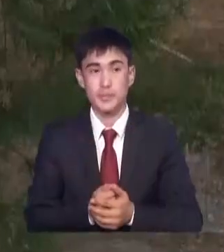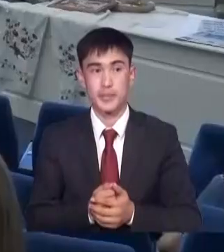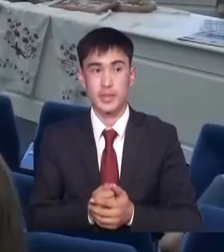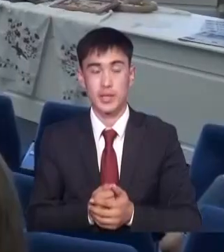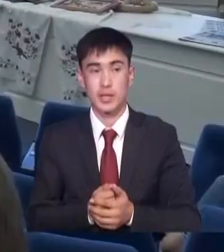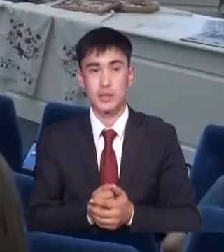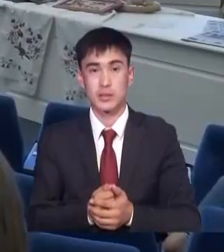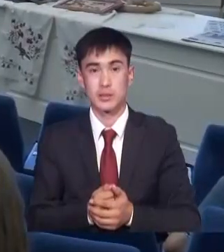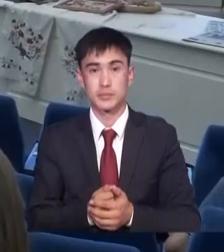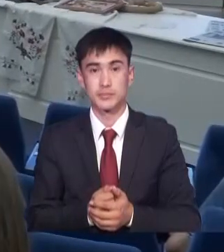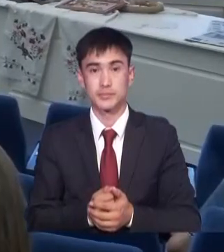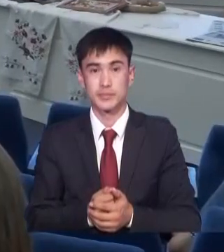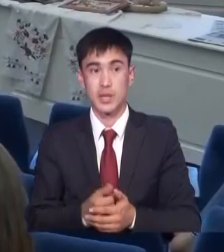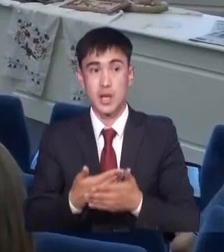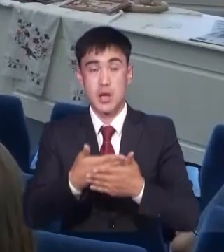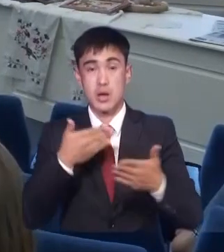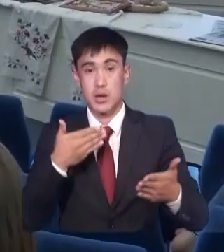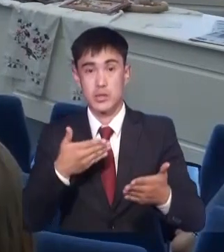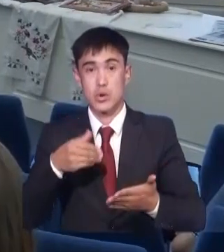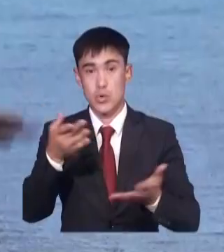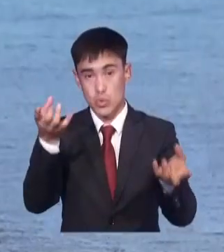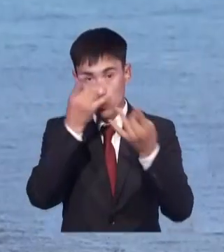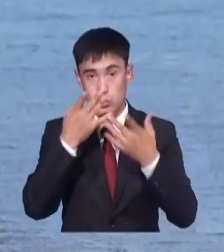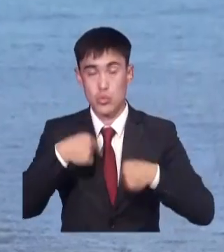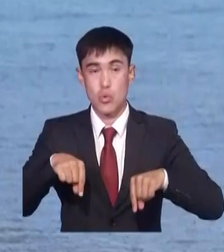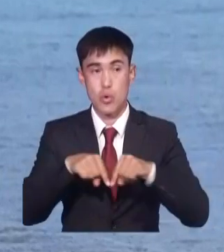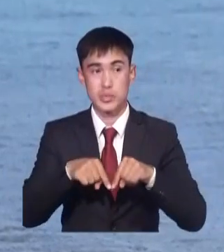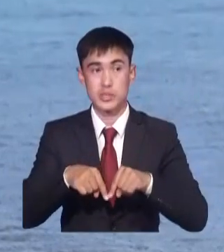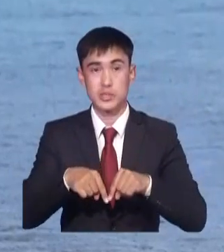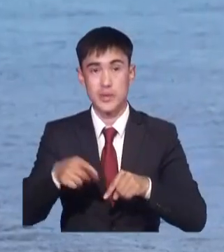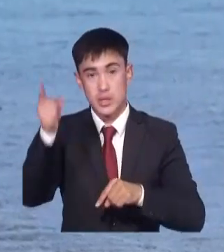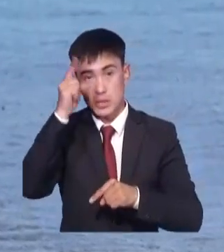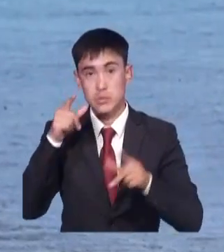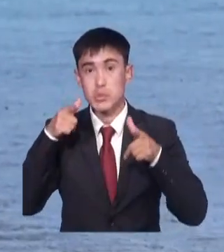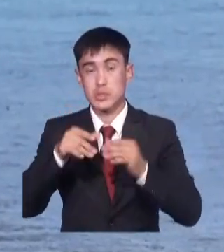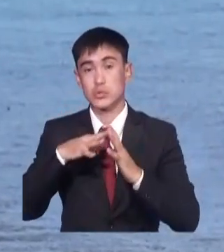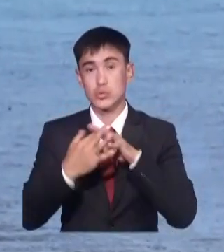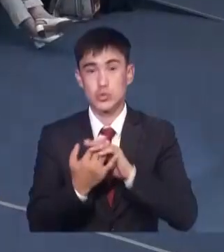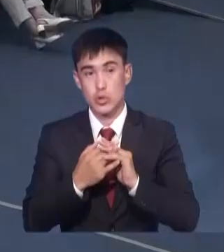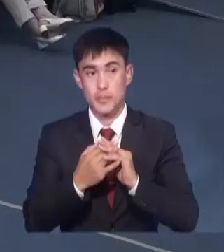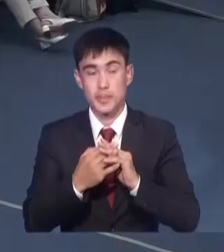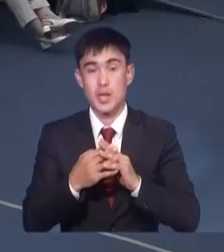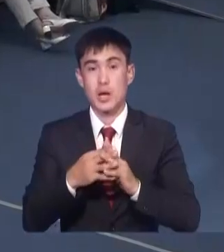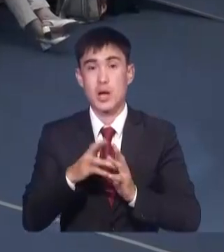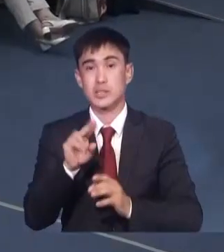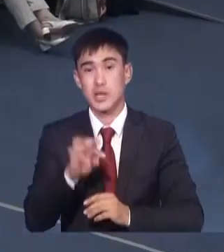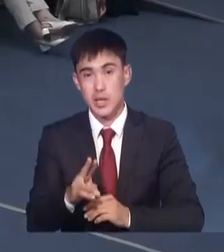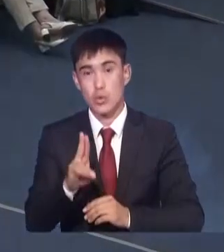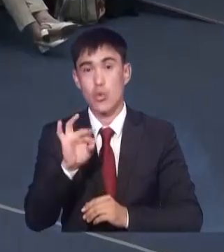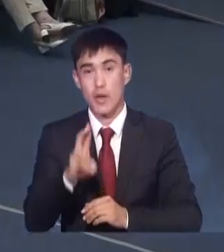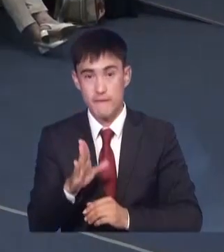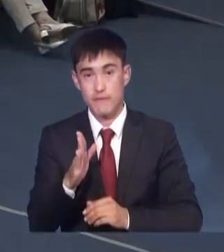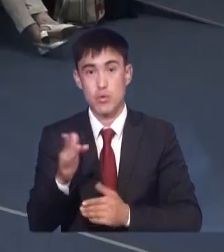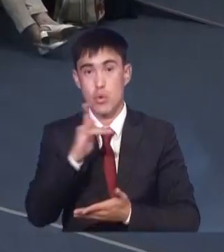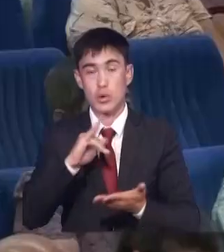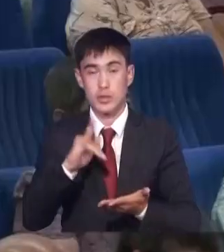коснуться. Отметим, что ранее члены культурно-этнического общества немцев посетили села Узнагаш-Каскелен. Конаев уже третья локация.